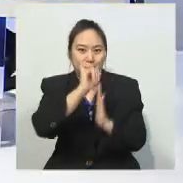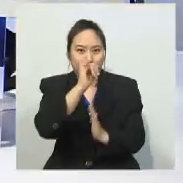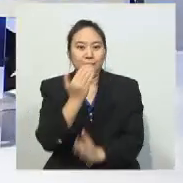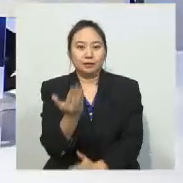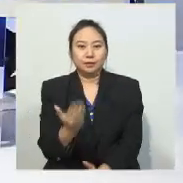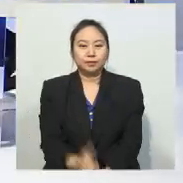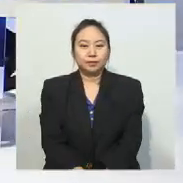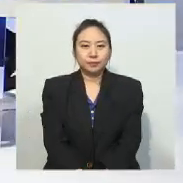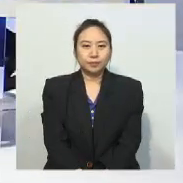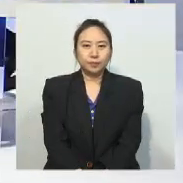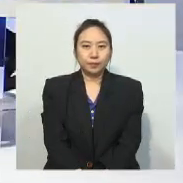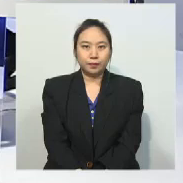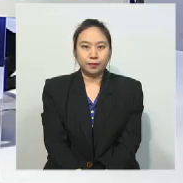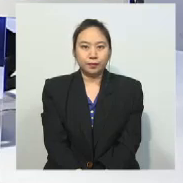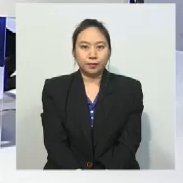ครับ